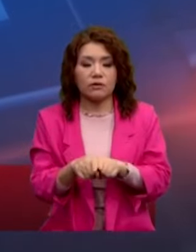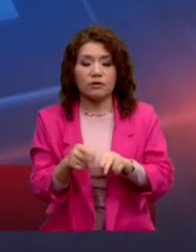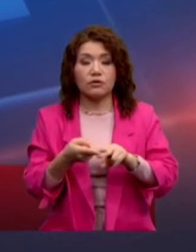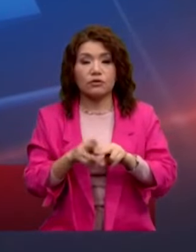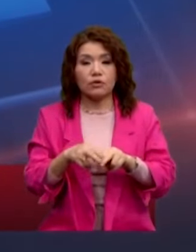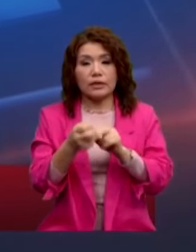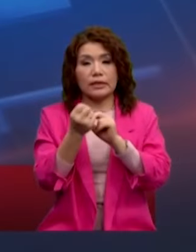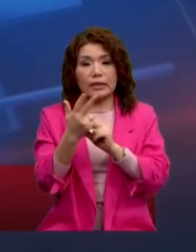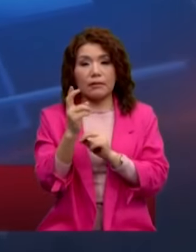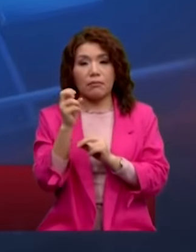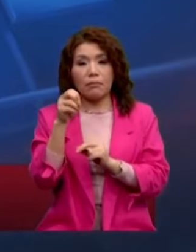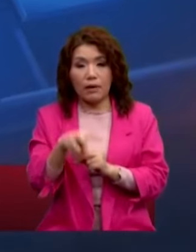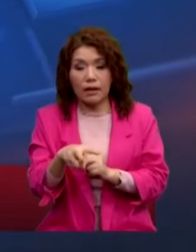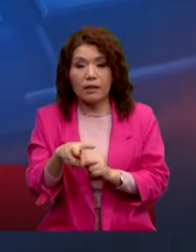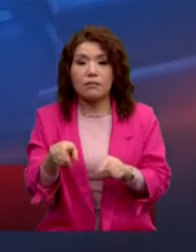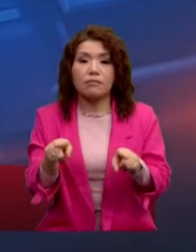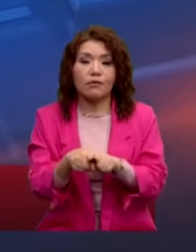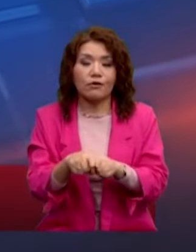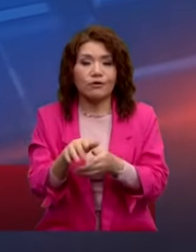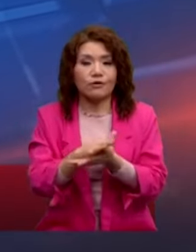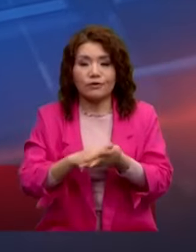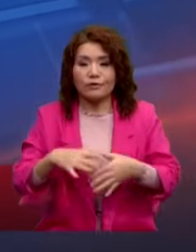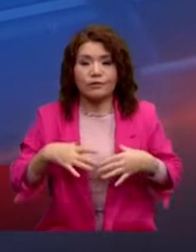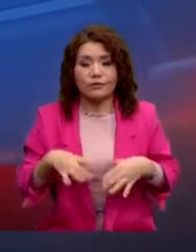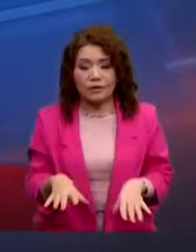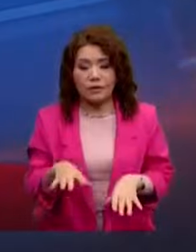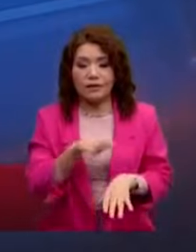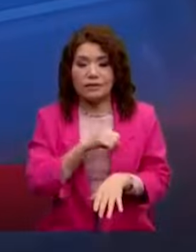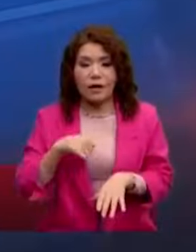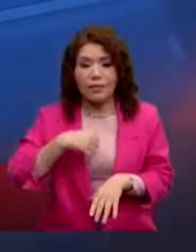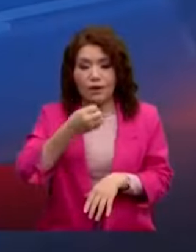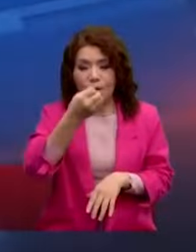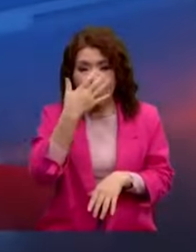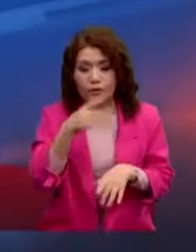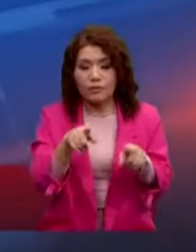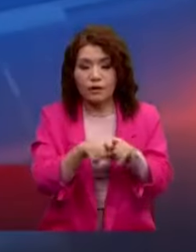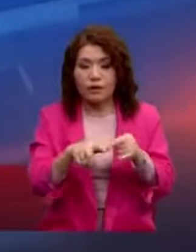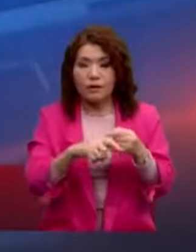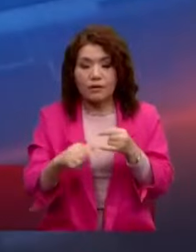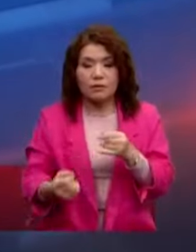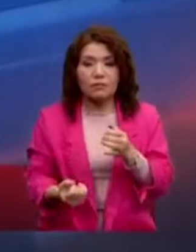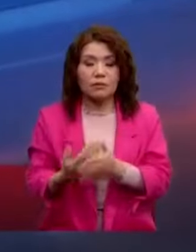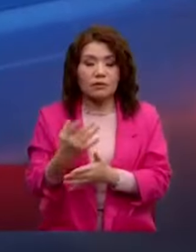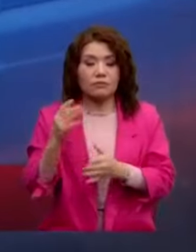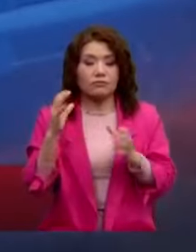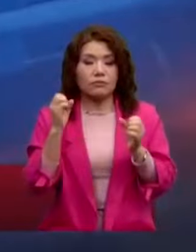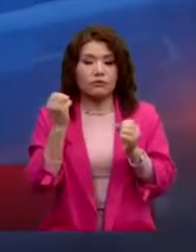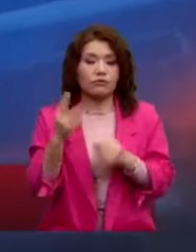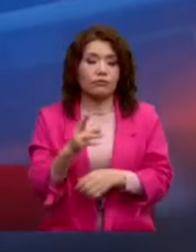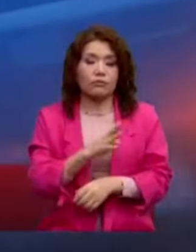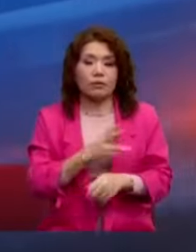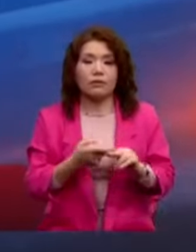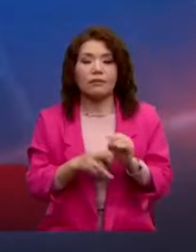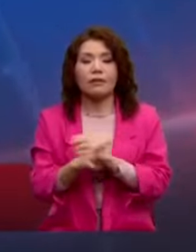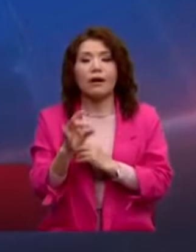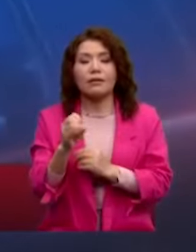что 13-бального землетрясения не существует. Да и сами японцы после такого аудио были бы в шоке. Официально